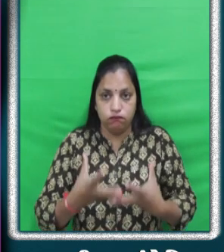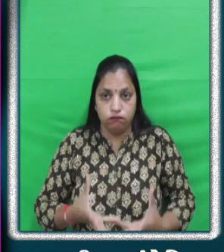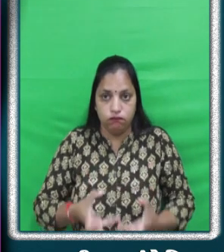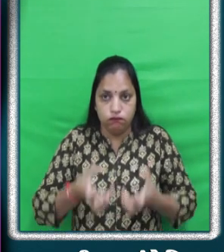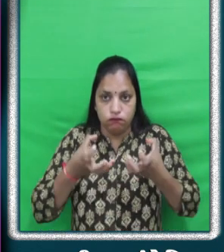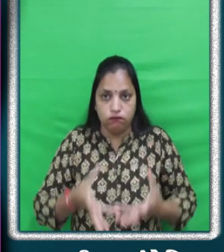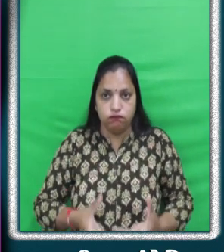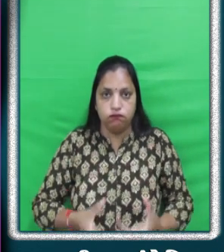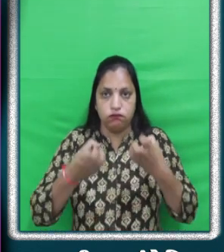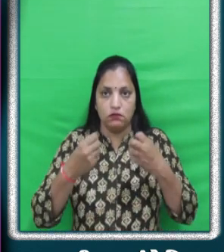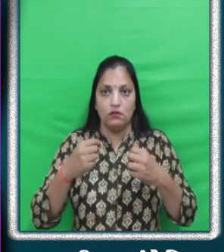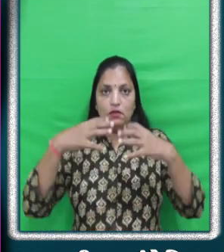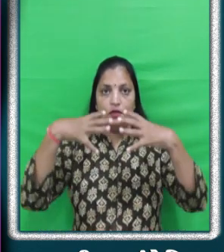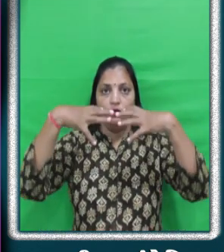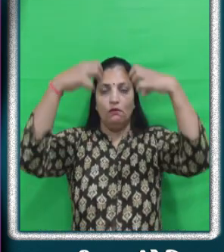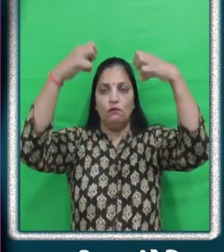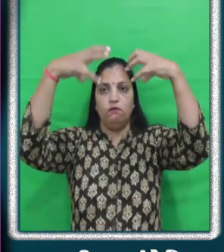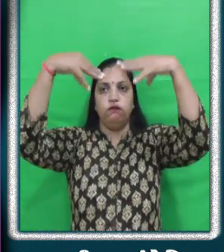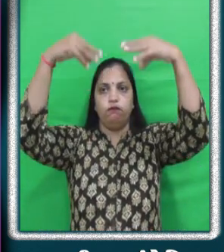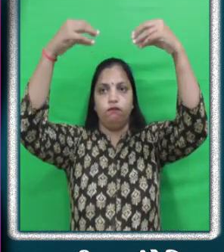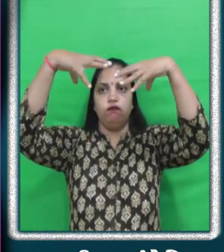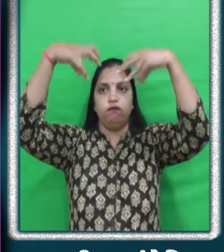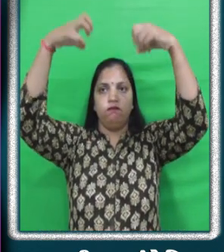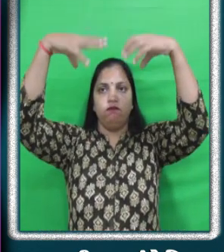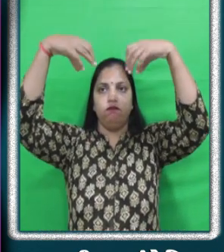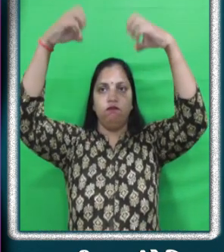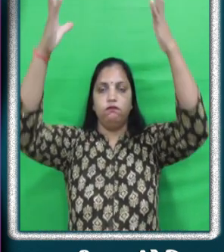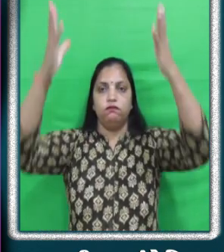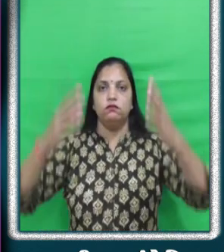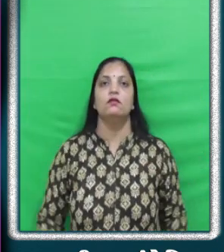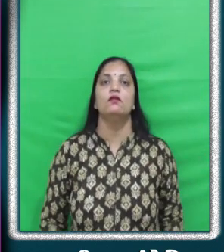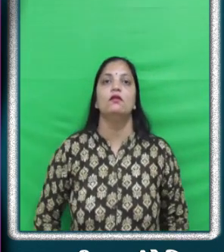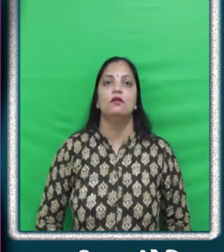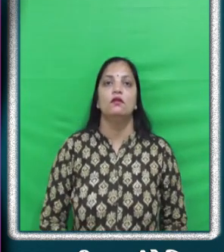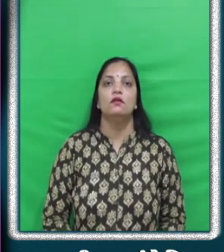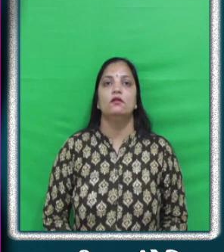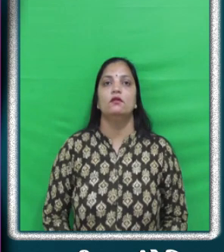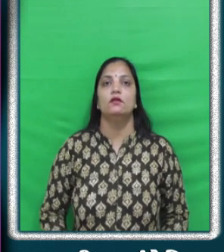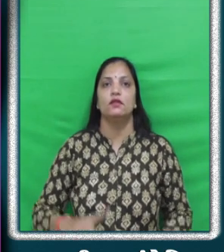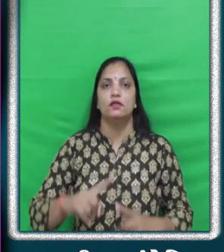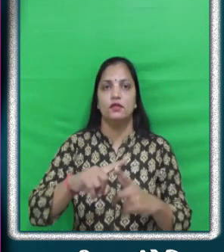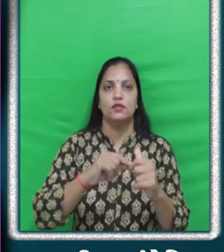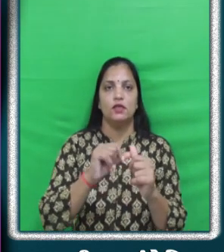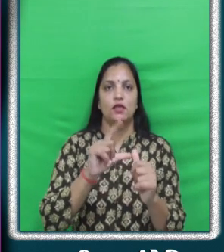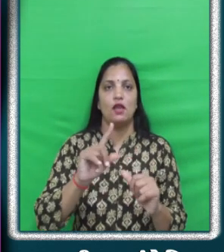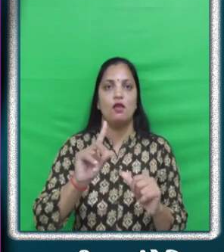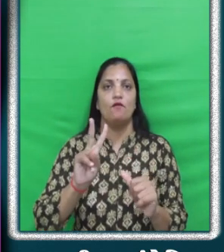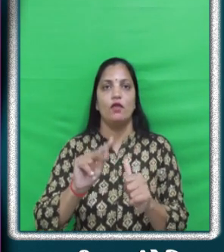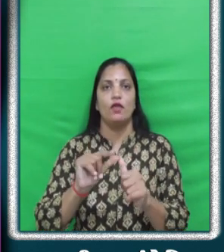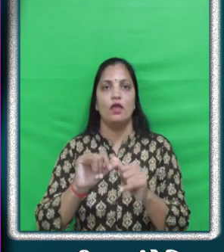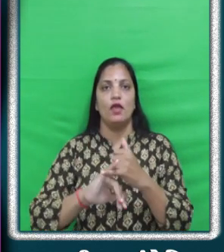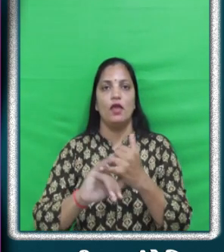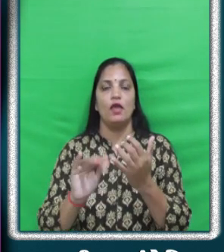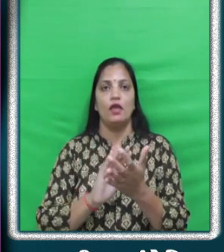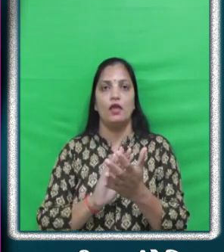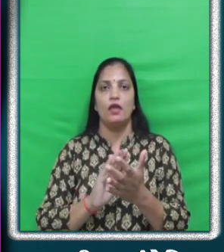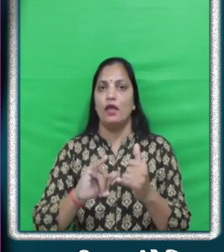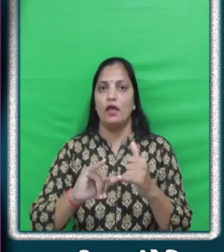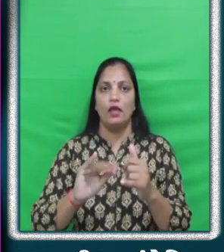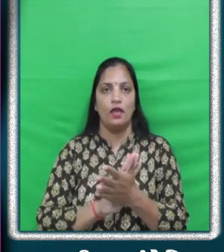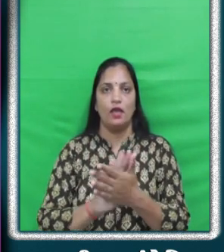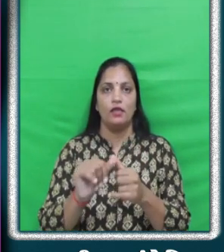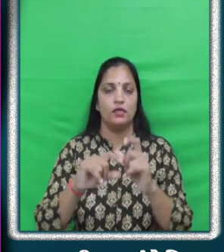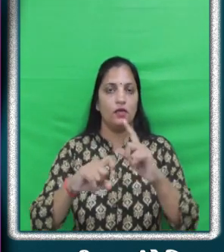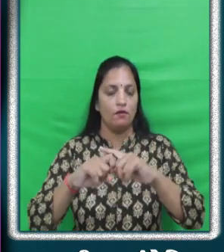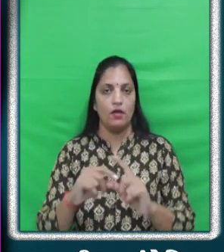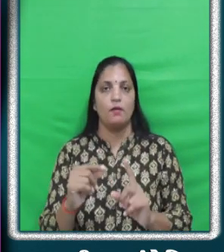પાણીનું ઉપર તરફ શું થાય છે, વહન થાય છે। તો આ વાત હતી જલવાહક પેશીની, આપણે વાત કરી જલવાહક પેશીની